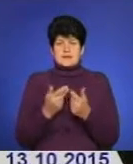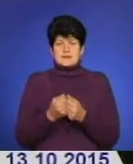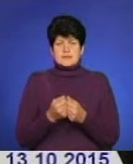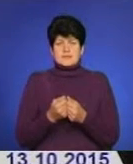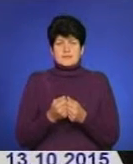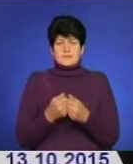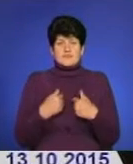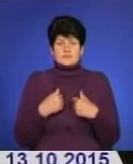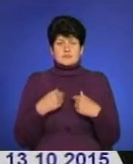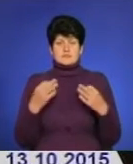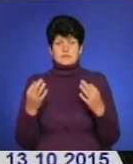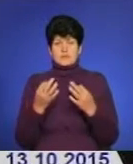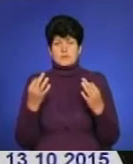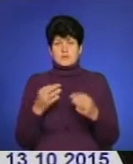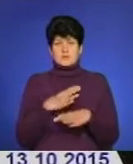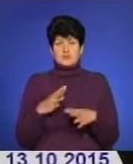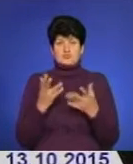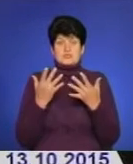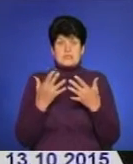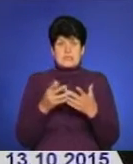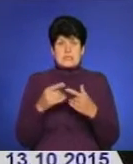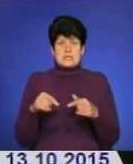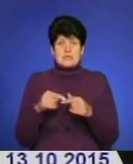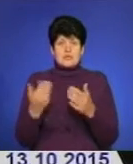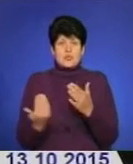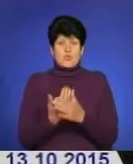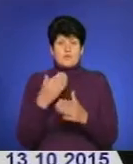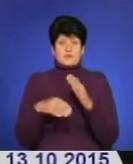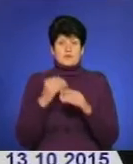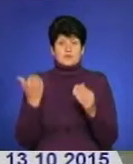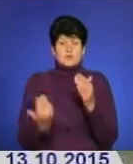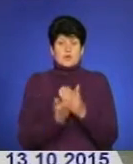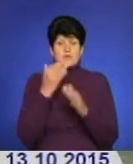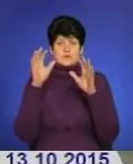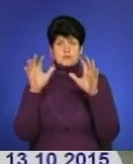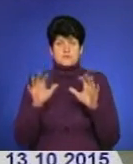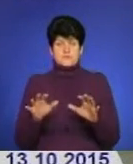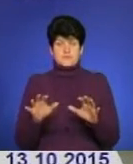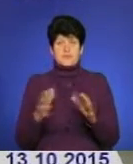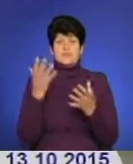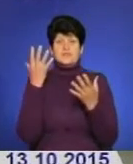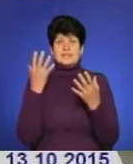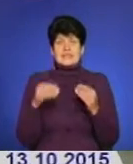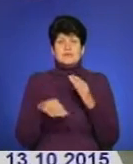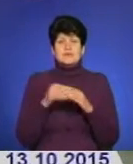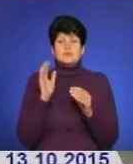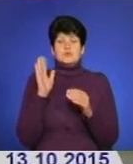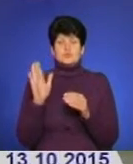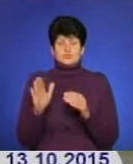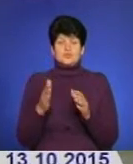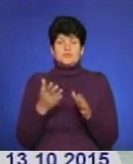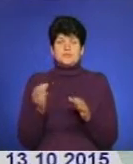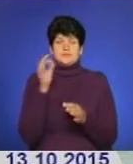жодного разу у нас не було стільки дільниць, нові вибори, нове законодавство. У день виборів буде задіяний